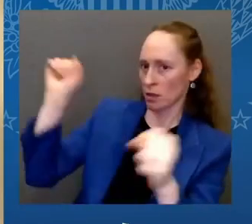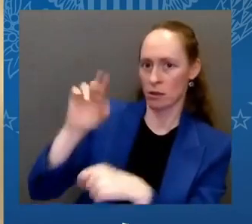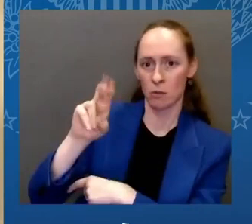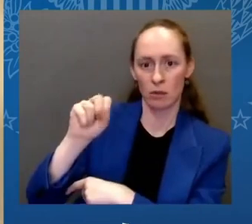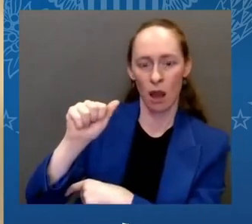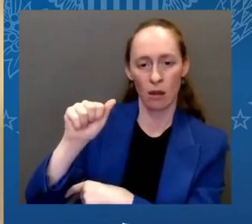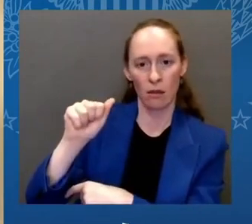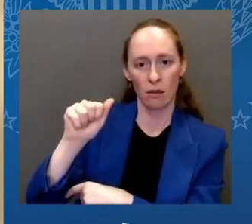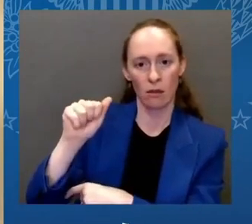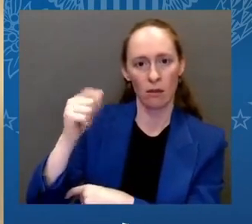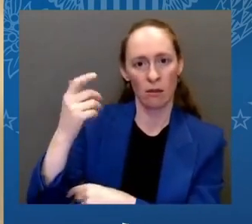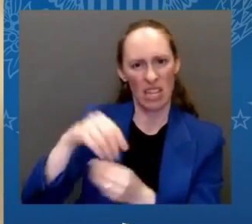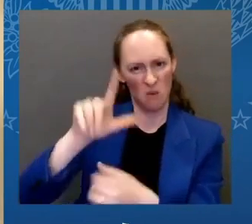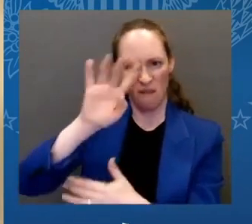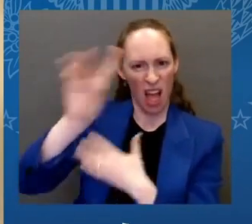Дуже дякую вам за запитання.